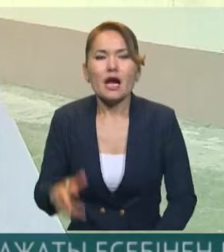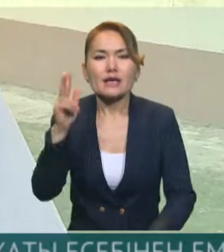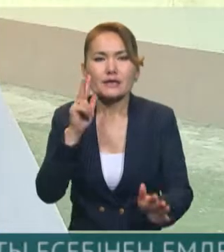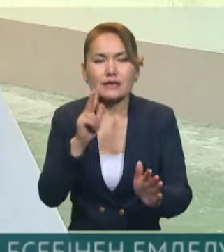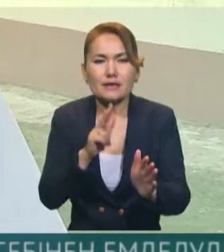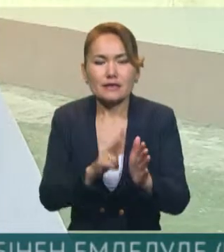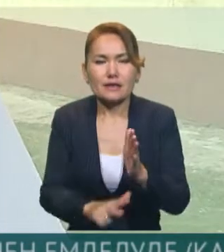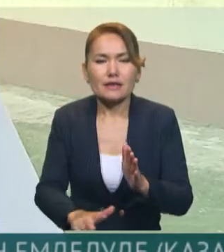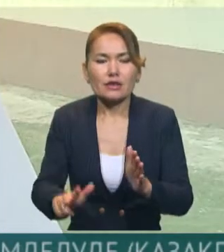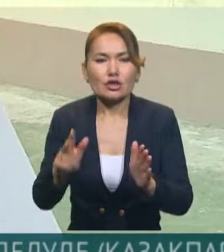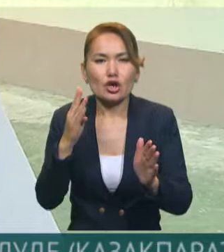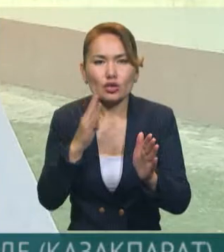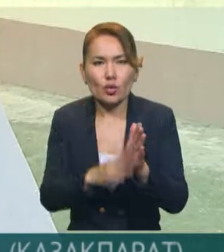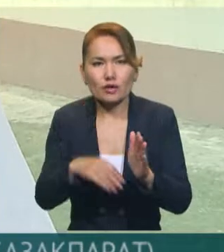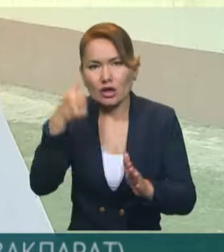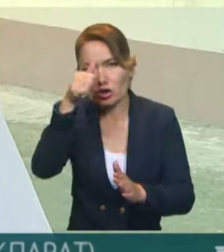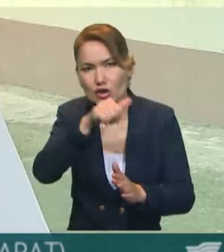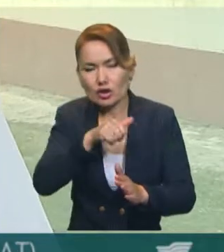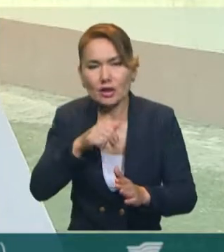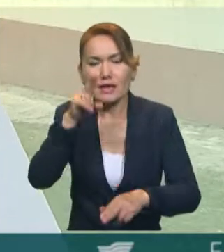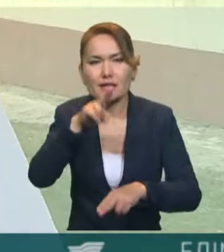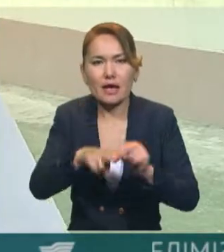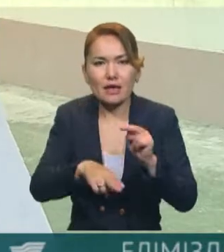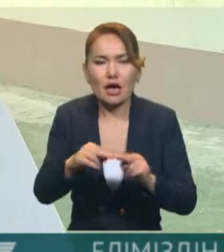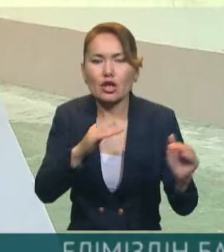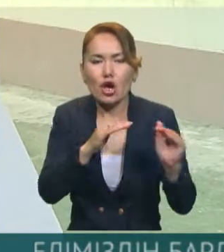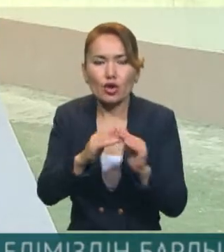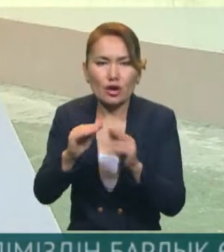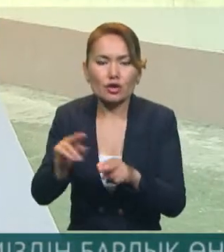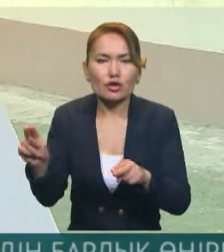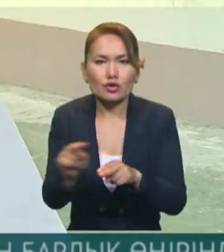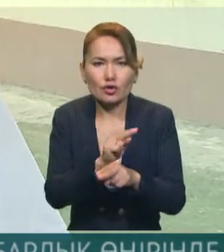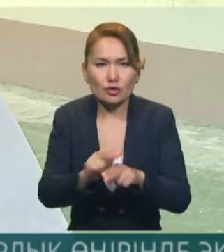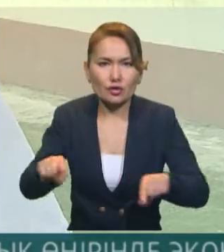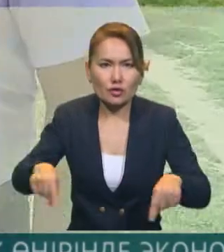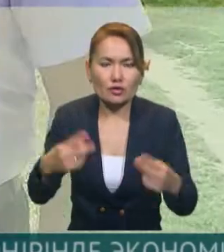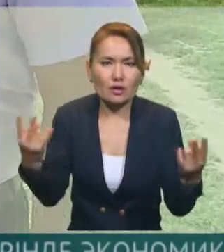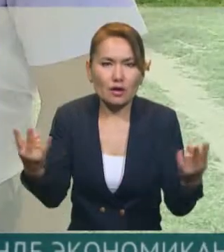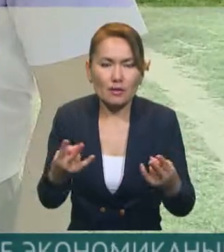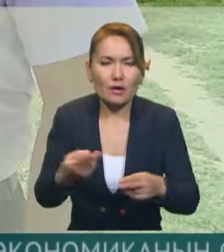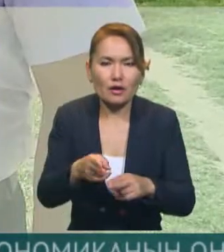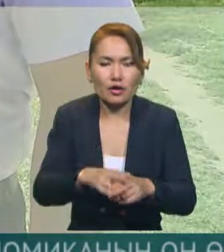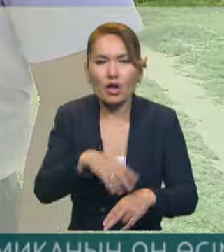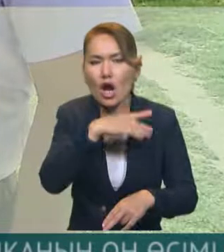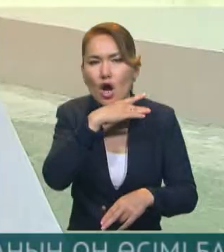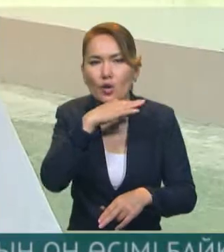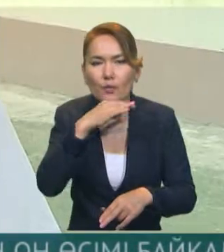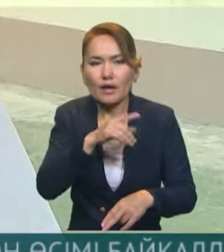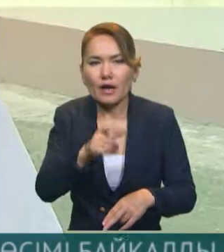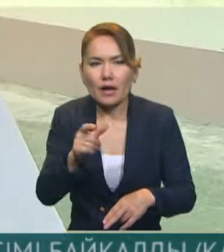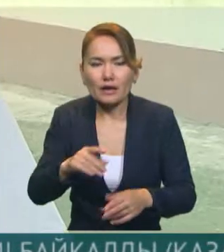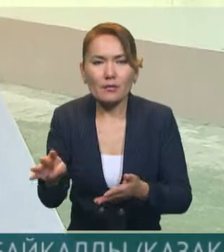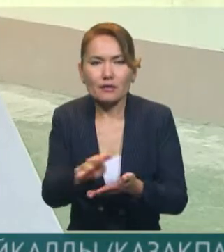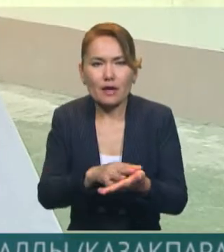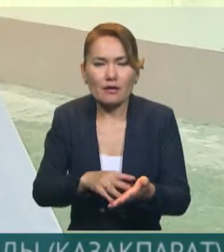80-90 жылы салынған үйлерді жөндеу жұмыстар қажет еді керек екенін түсініп, көптеп өтініштер бар тұрғындардан. Орал